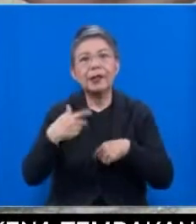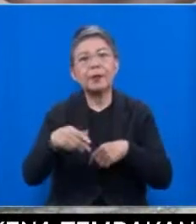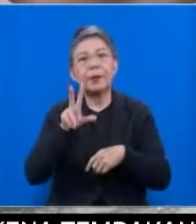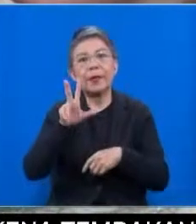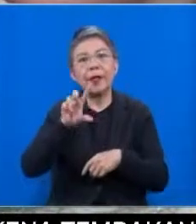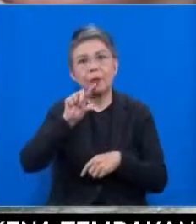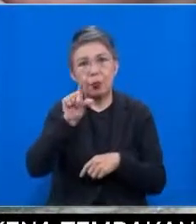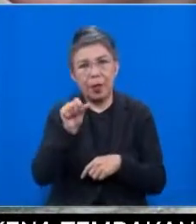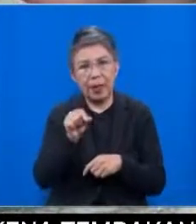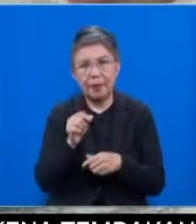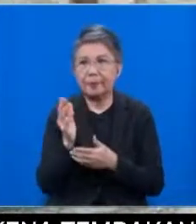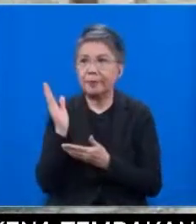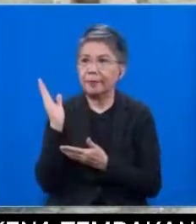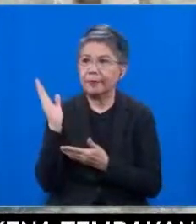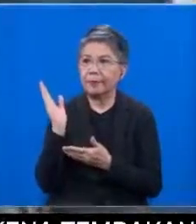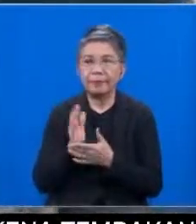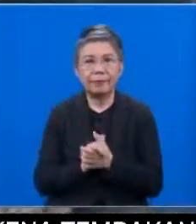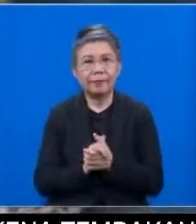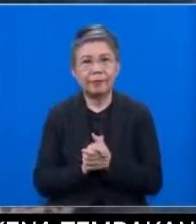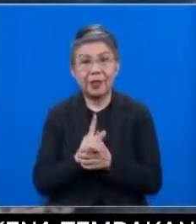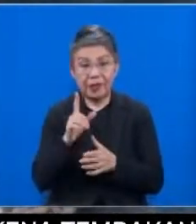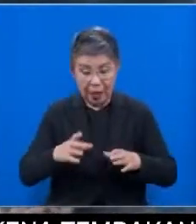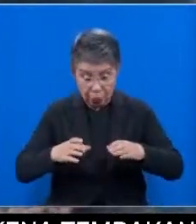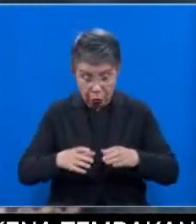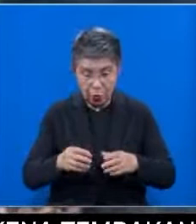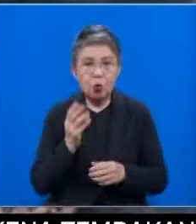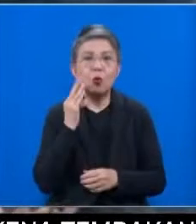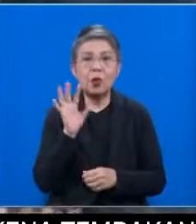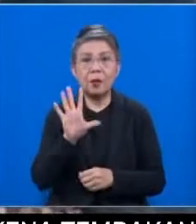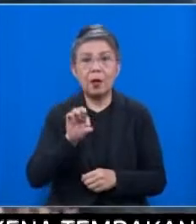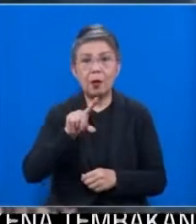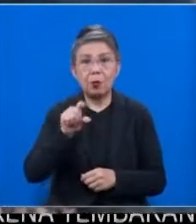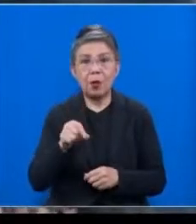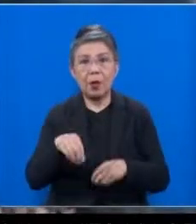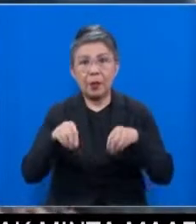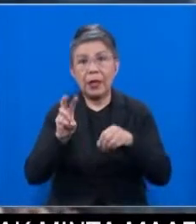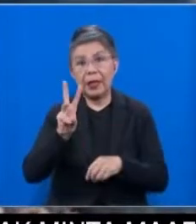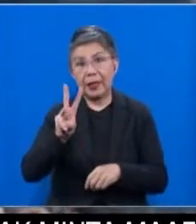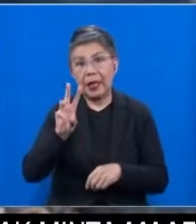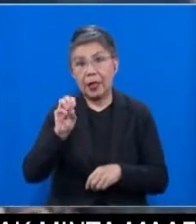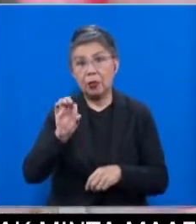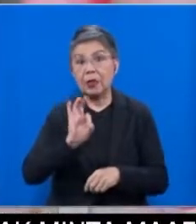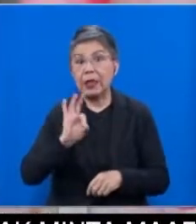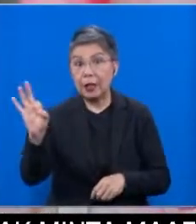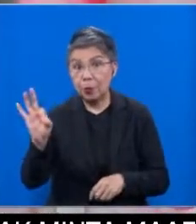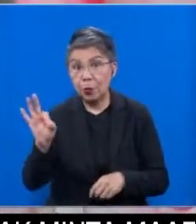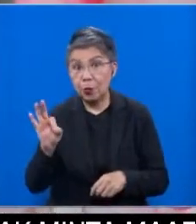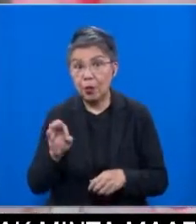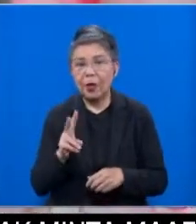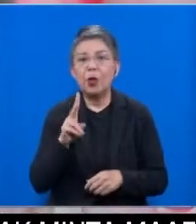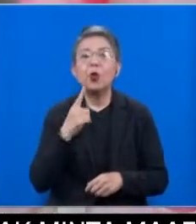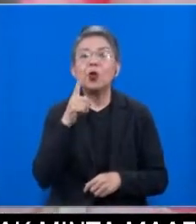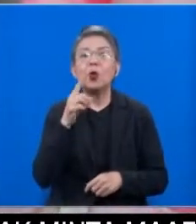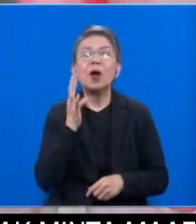dilakukan penyambungan batang atau pucuk. Satu pot bonsai berusia 5 bulan dibanderol Rp300.000 dengan kombinasi dua warna